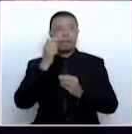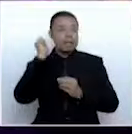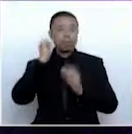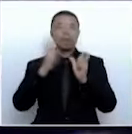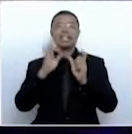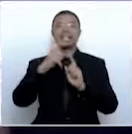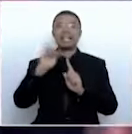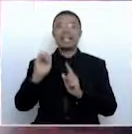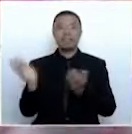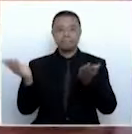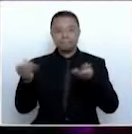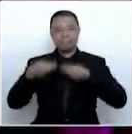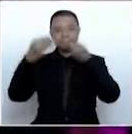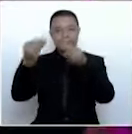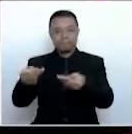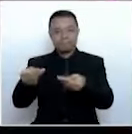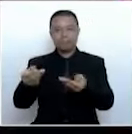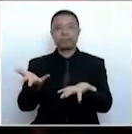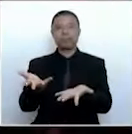MA untuk menuju ke panggung.